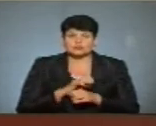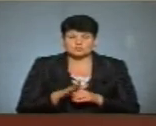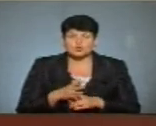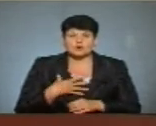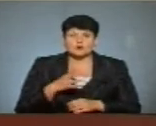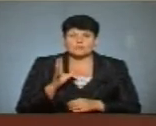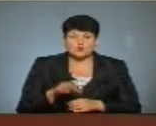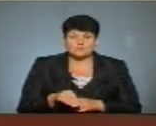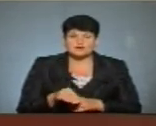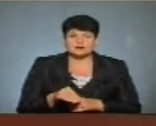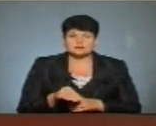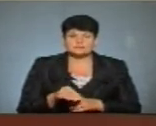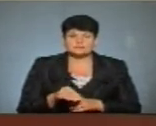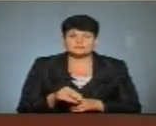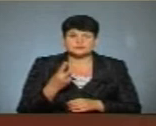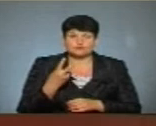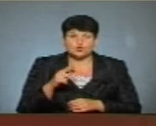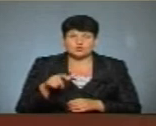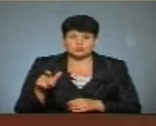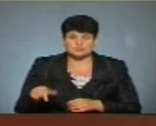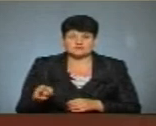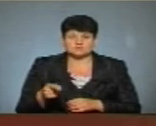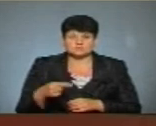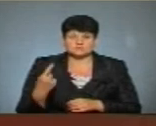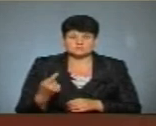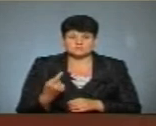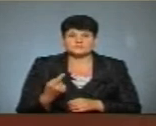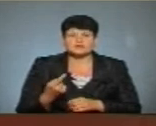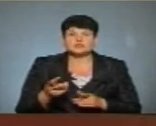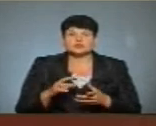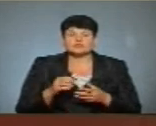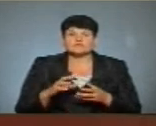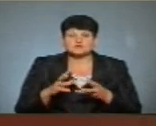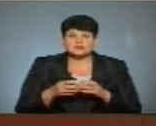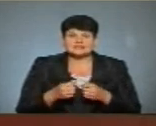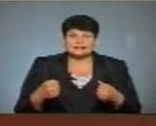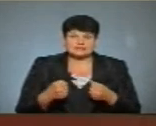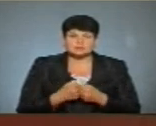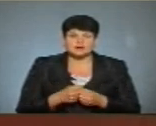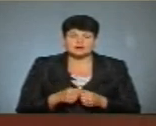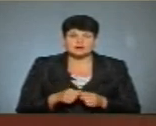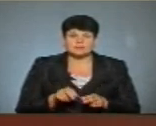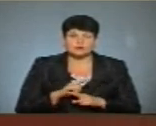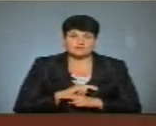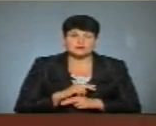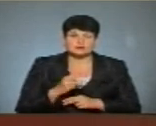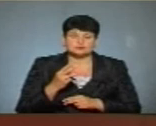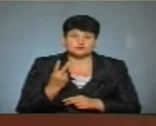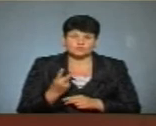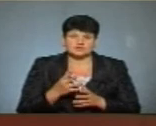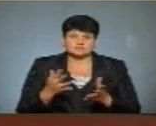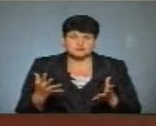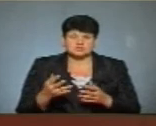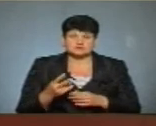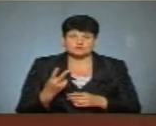померло двоє людей на Тернопільщині, то в результаті ДТП померло теж двоє, а може й більше, бо двоє